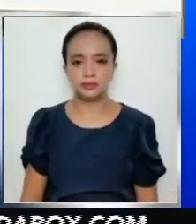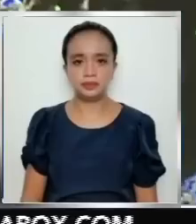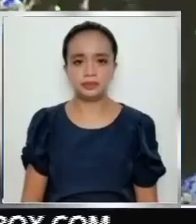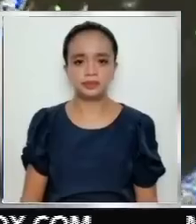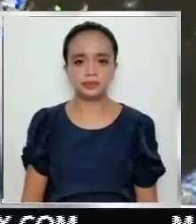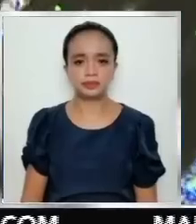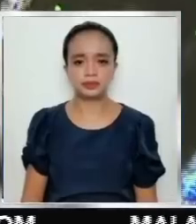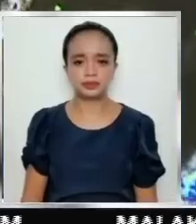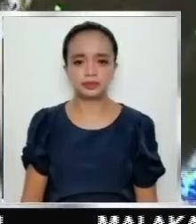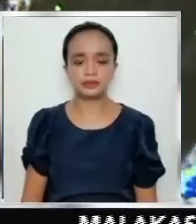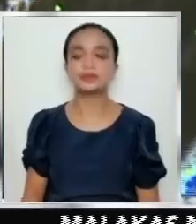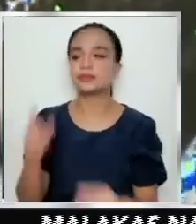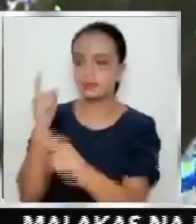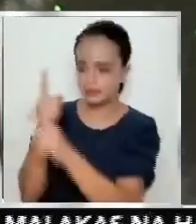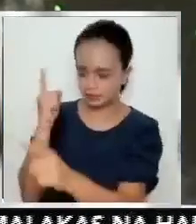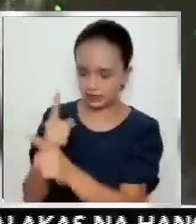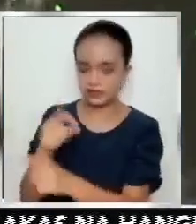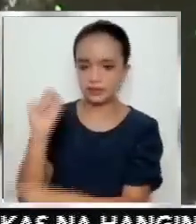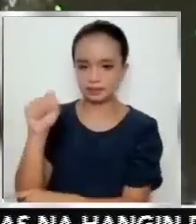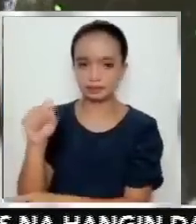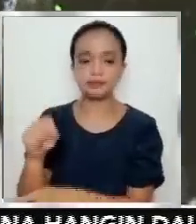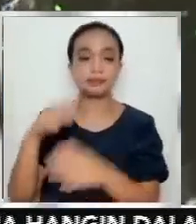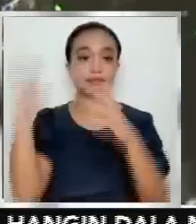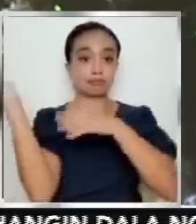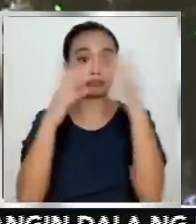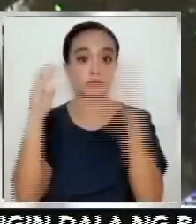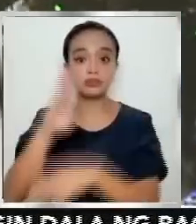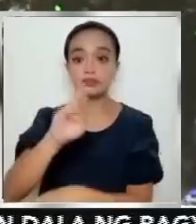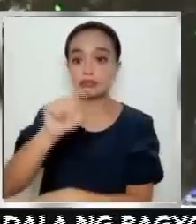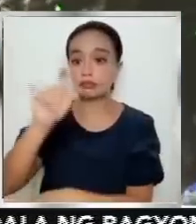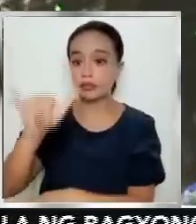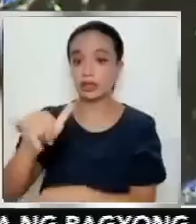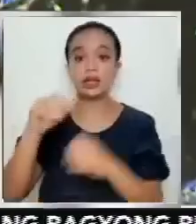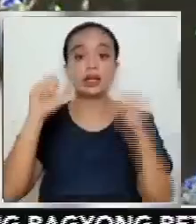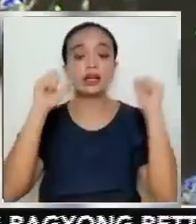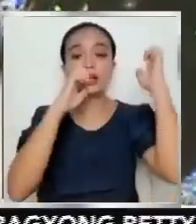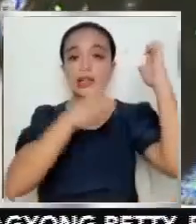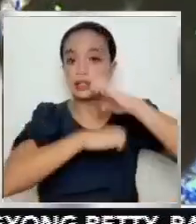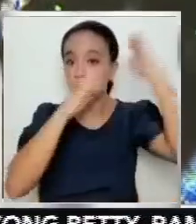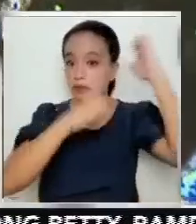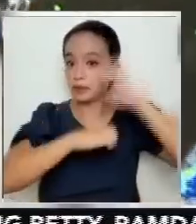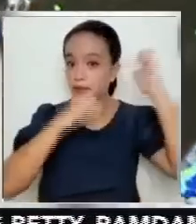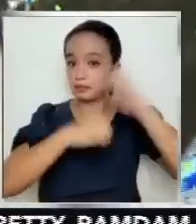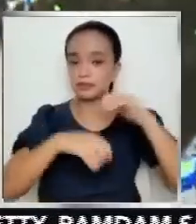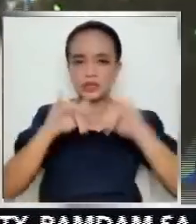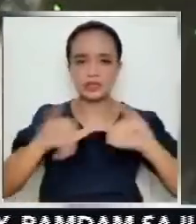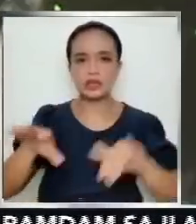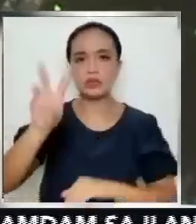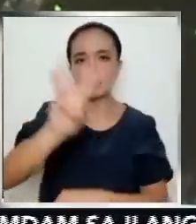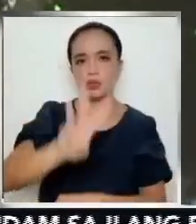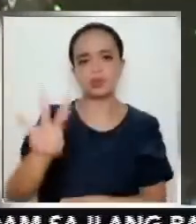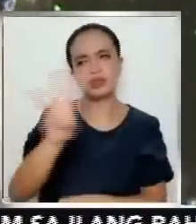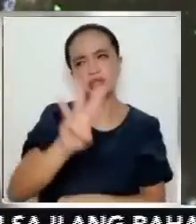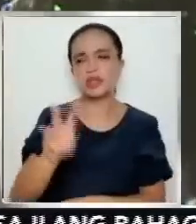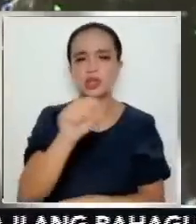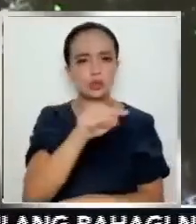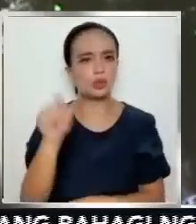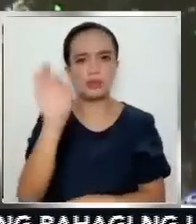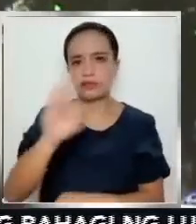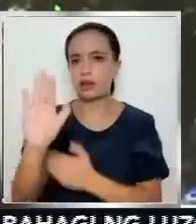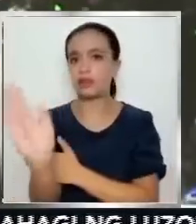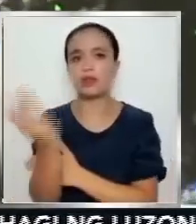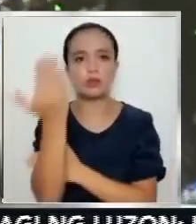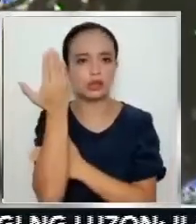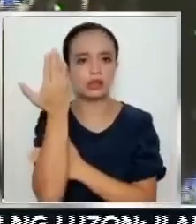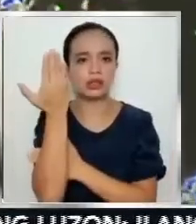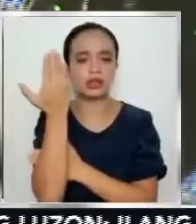Tama ka, no, Vicky, no? Itong ang bagyong si Betty, inaasahan natin na posibleng sa pagitan pa ng Huwebes ng gabi hanggang Biyernes ng umaga, tuluyan nga lumabas ng